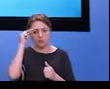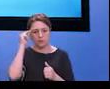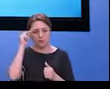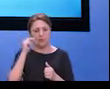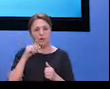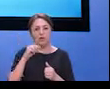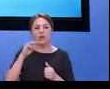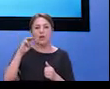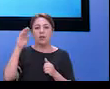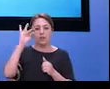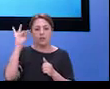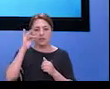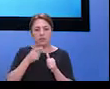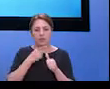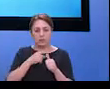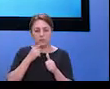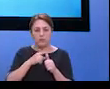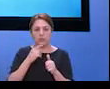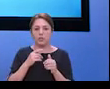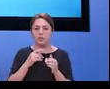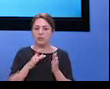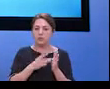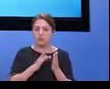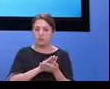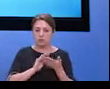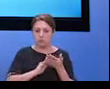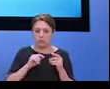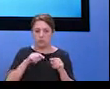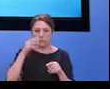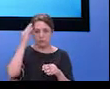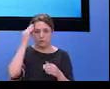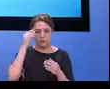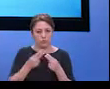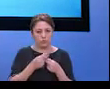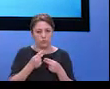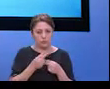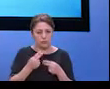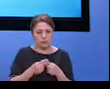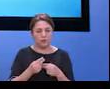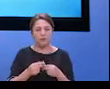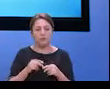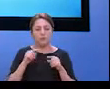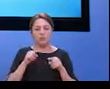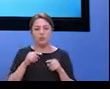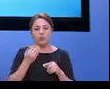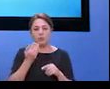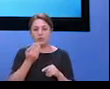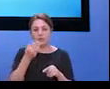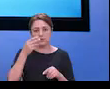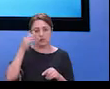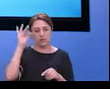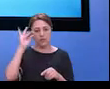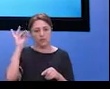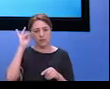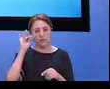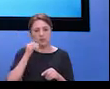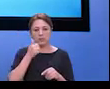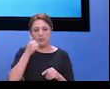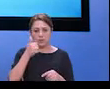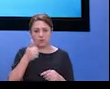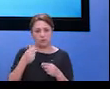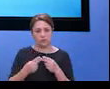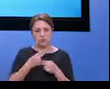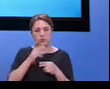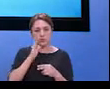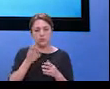konspekt daftarimizga yozib, uning mazmun mohiyatini o'rganib boradigan bo'lsak, unda biz tarixni mukammal o'rganar